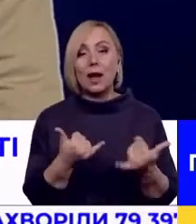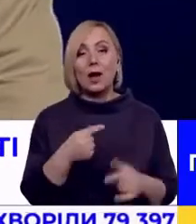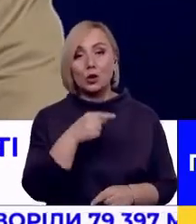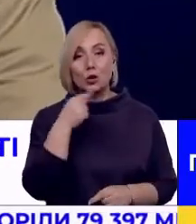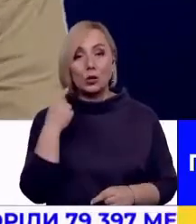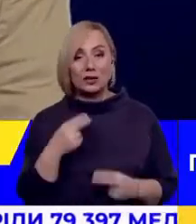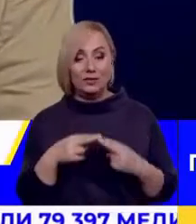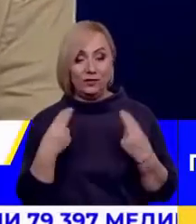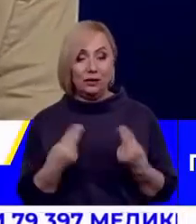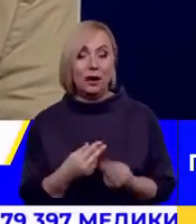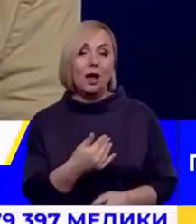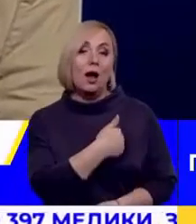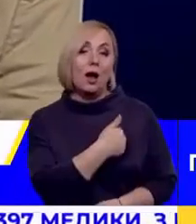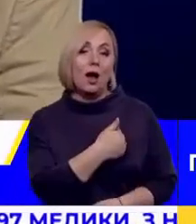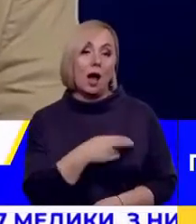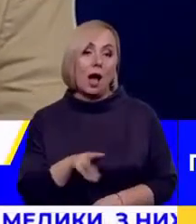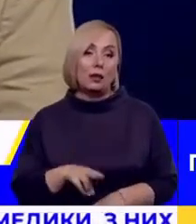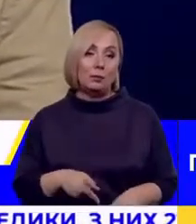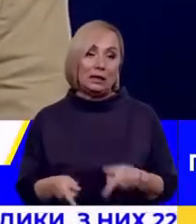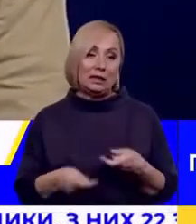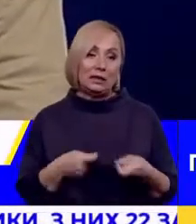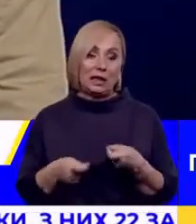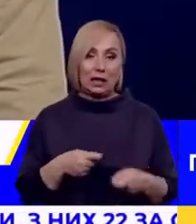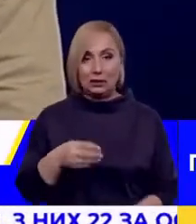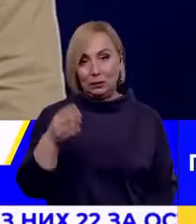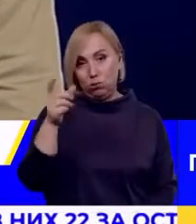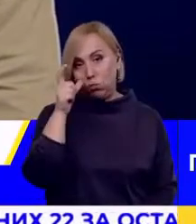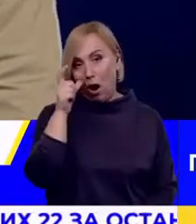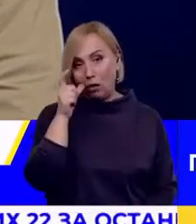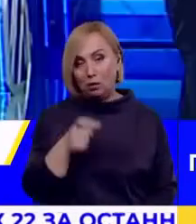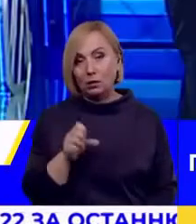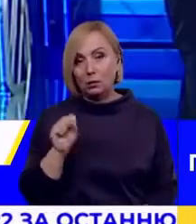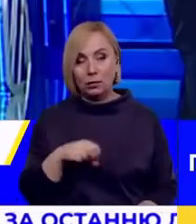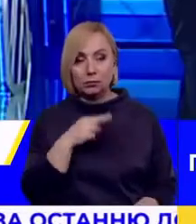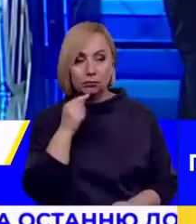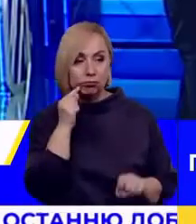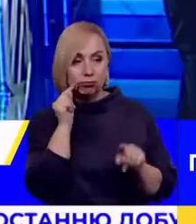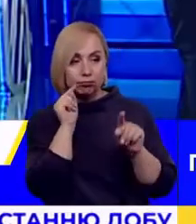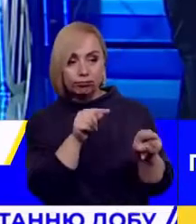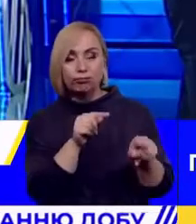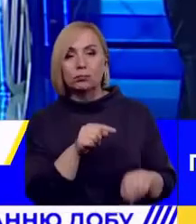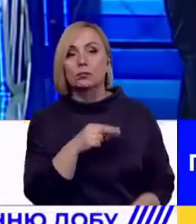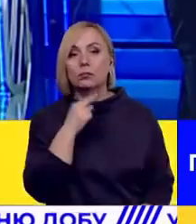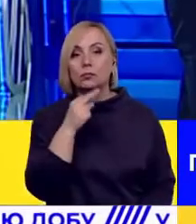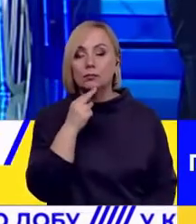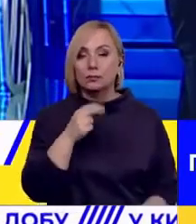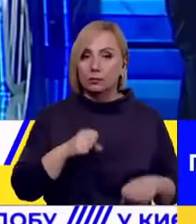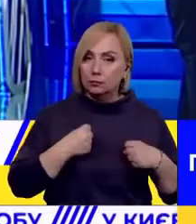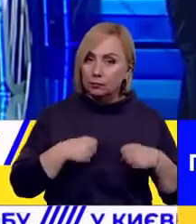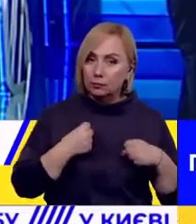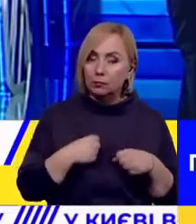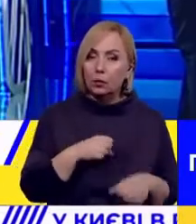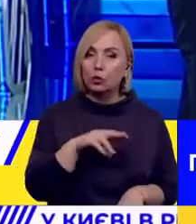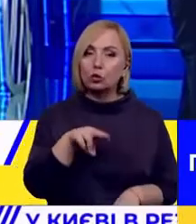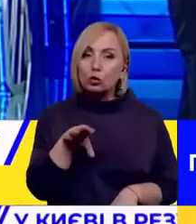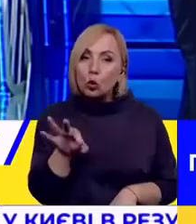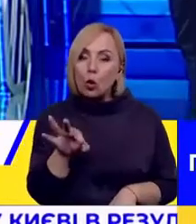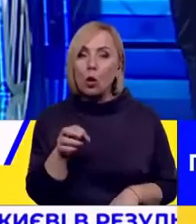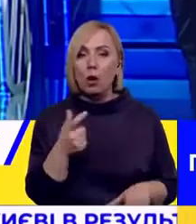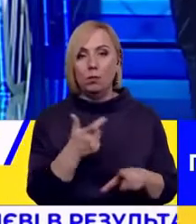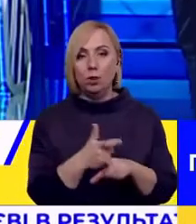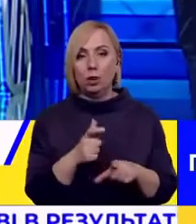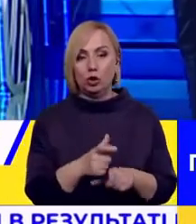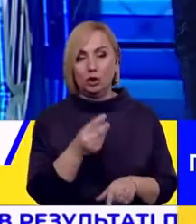намірів адміністрації Байдена. Але ми маємо звертати увагу, як українці, докладати зусиль до більшого